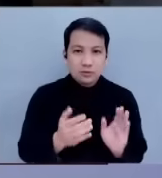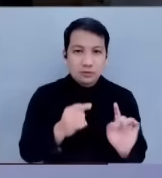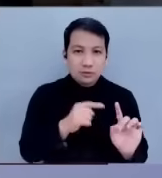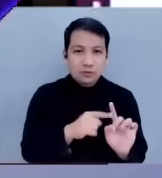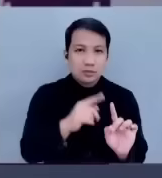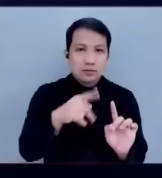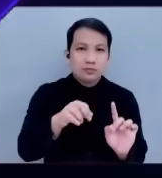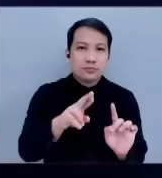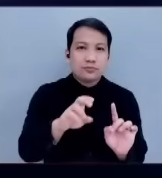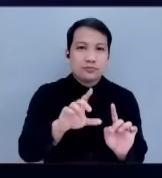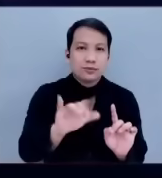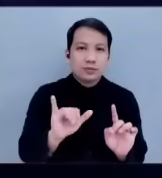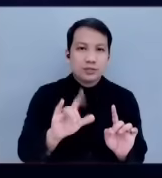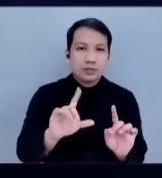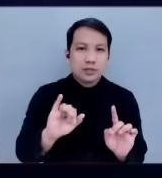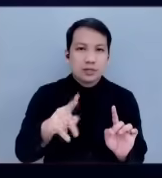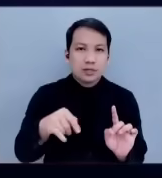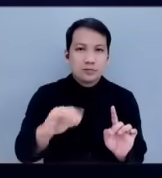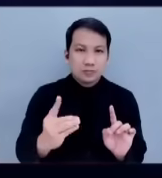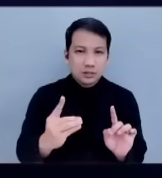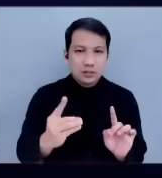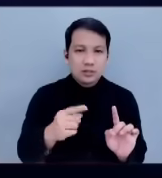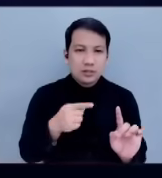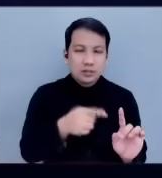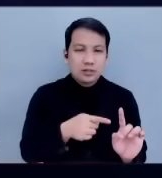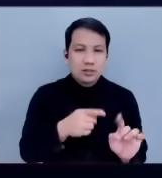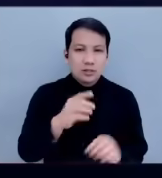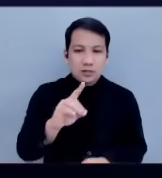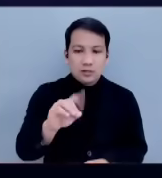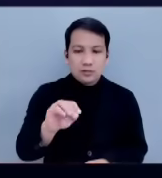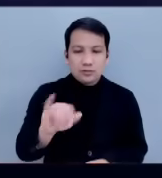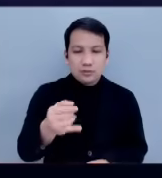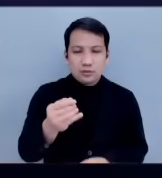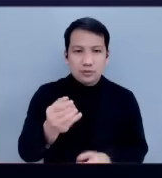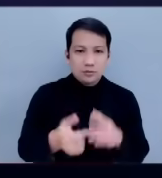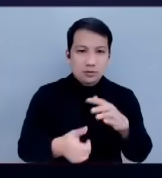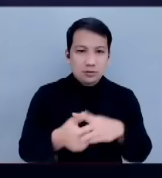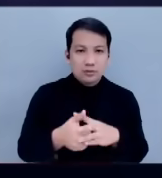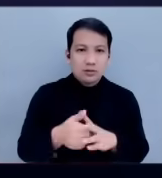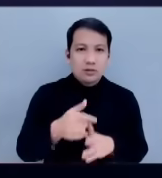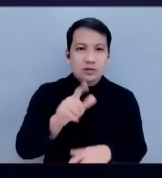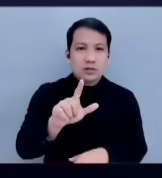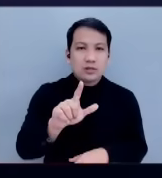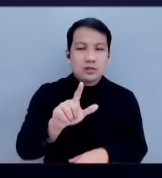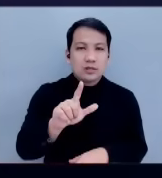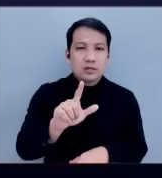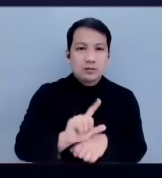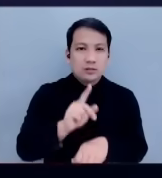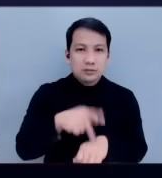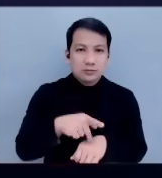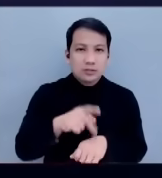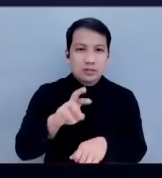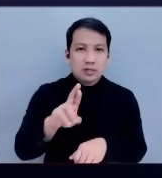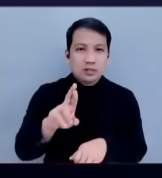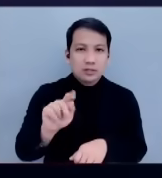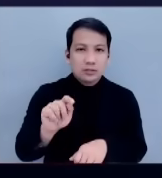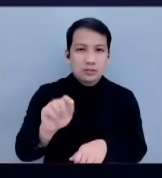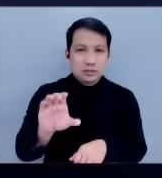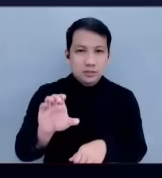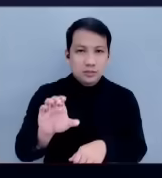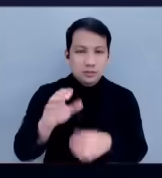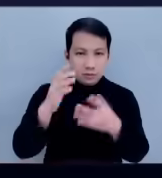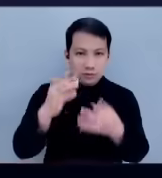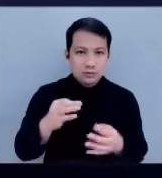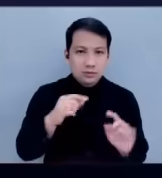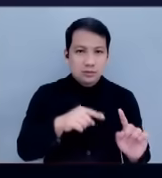Lapid. Ayon sa Department of Justice, inilabas ng Las Piñas Regional Trial Court ang desisyon matapos umamin ni